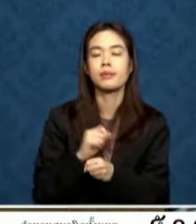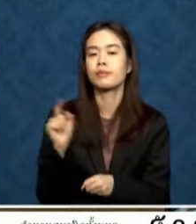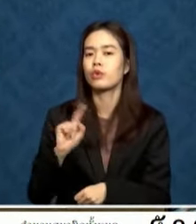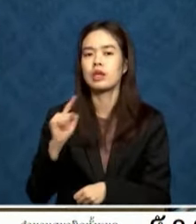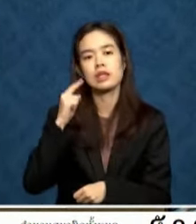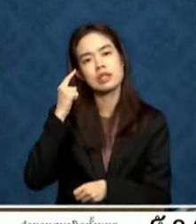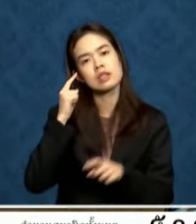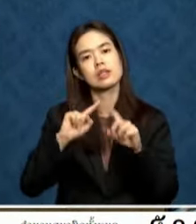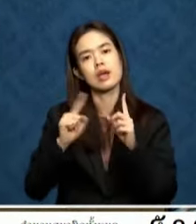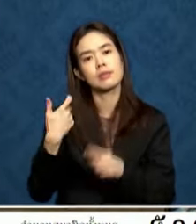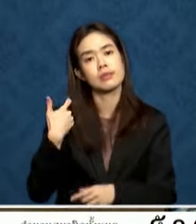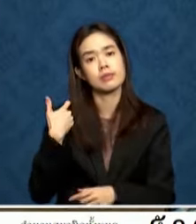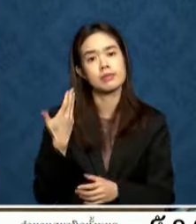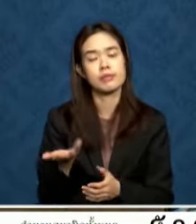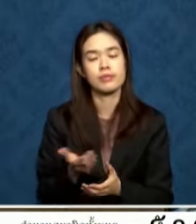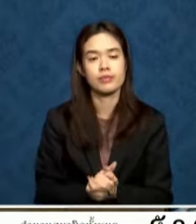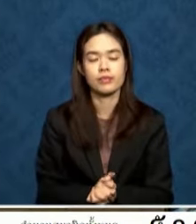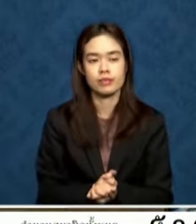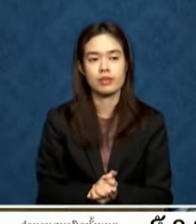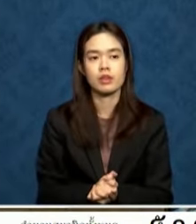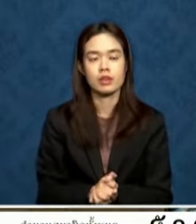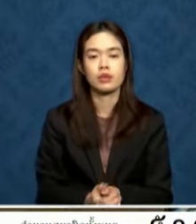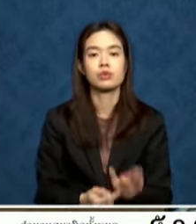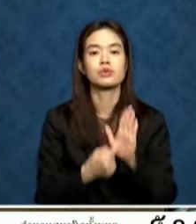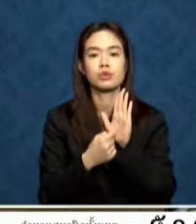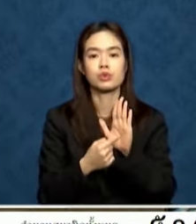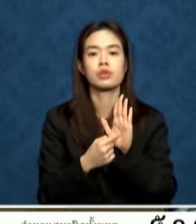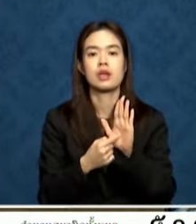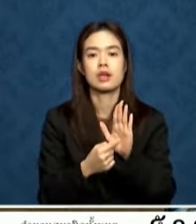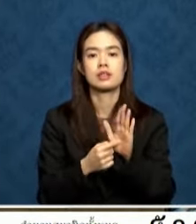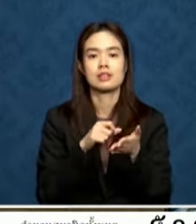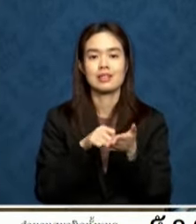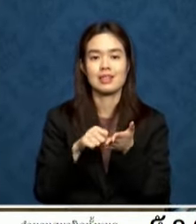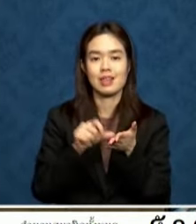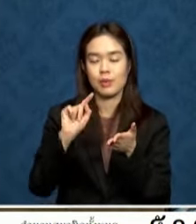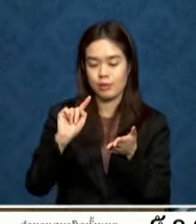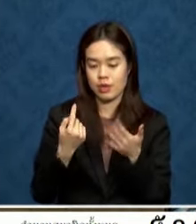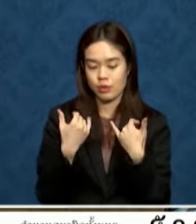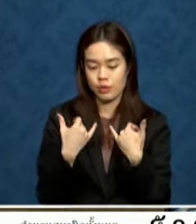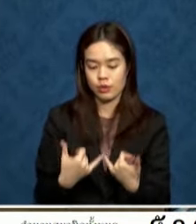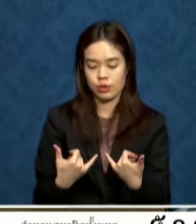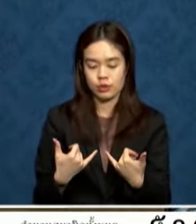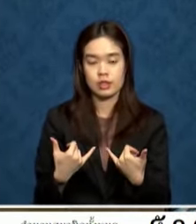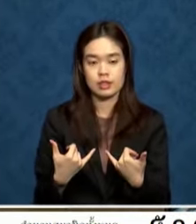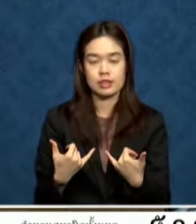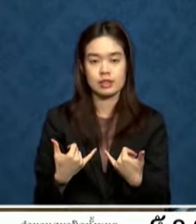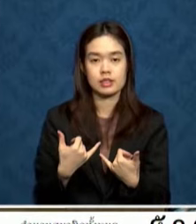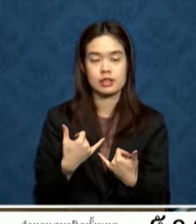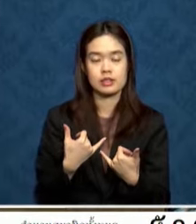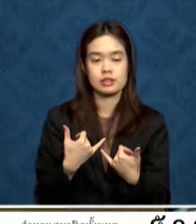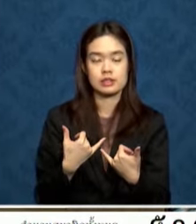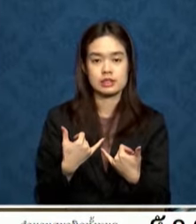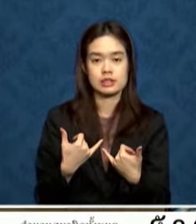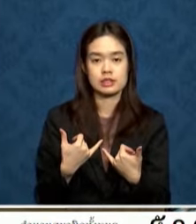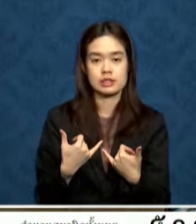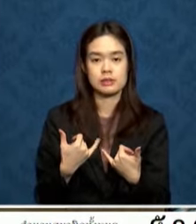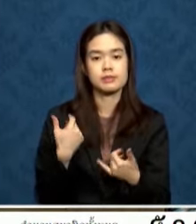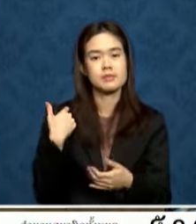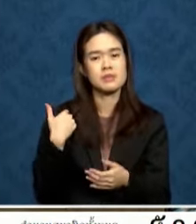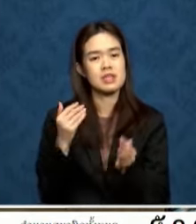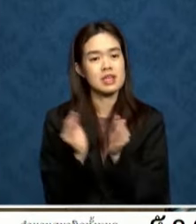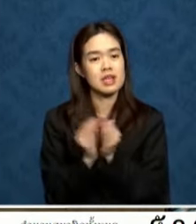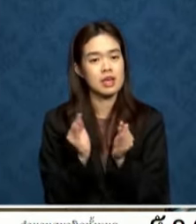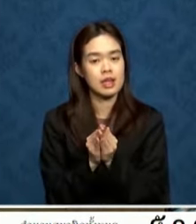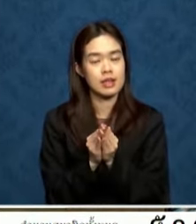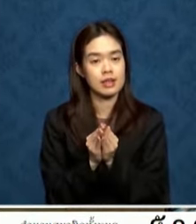ไม่เช่นถ้าบอกว่าจะแก้ใหม่เป็นว่าต่อไปนี้ใช้หลักเกณฑ์ว่ามีเสียงเห็นช